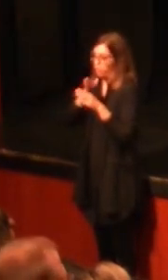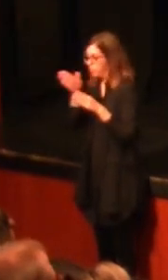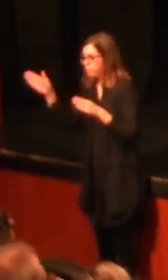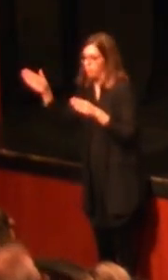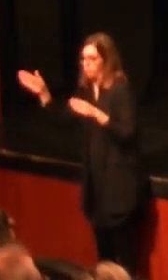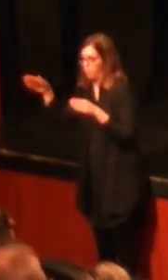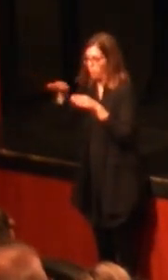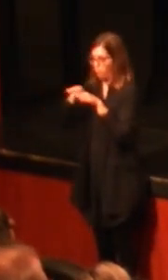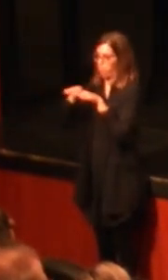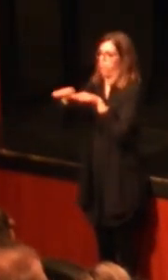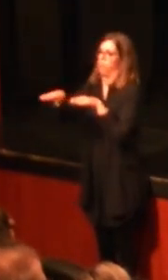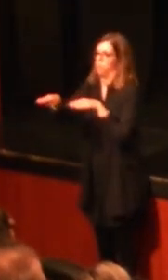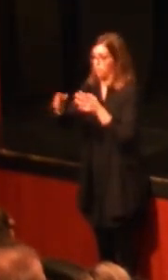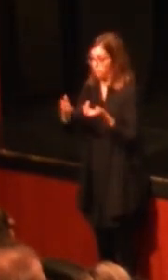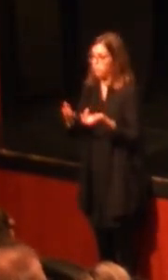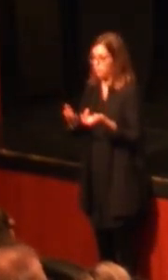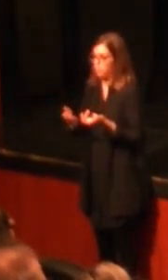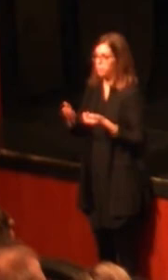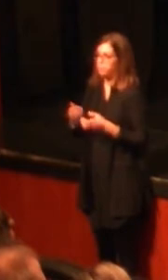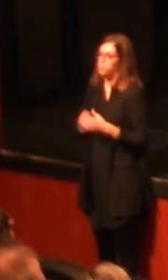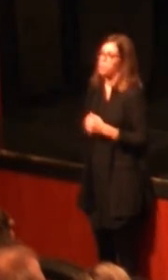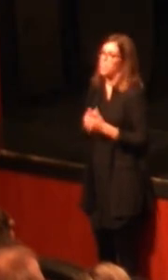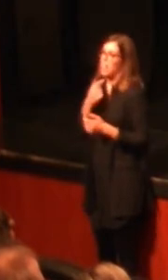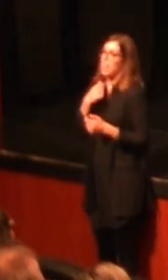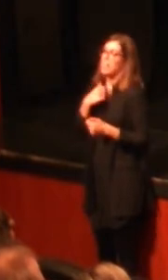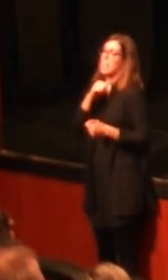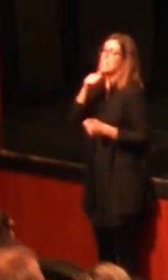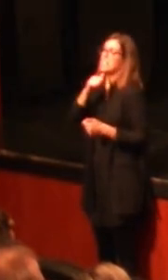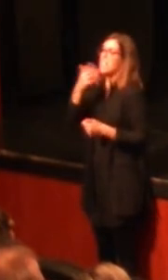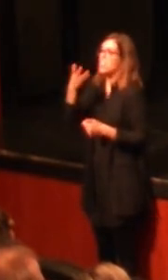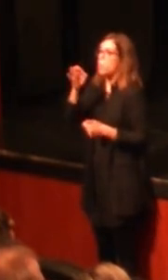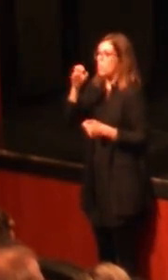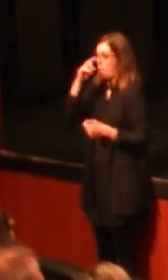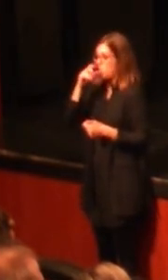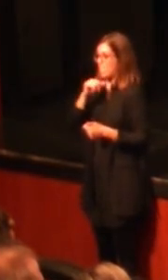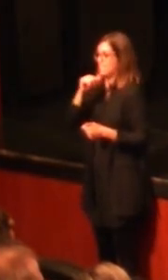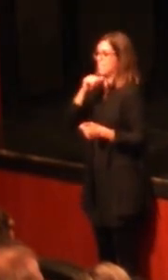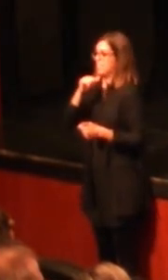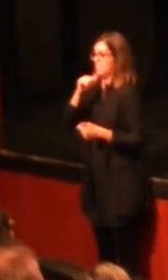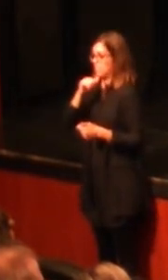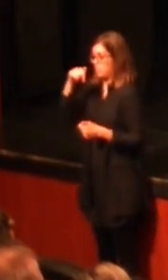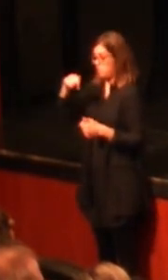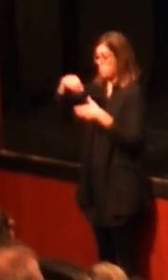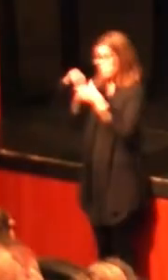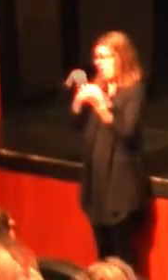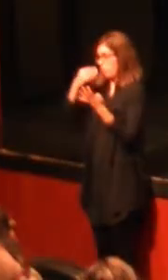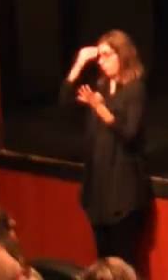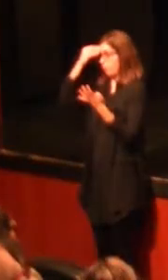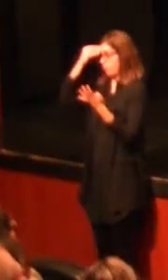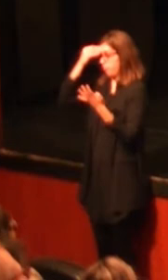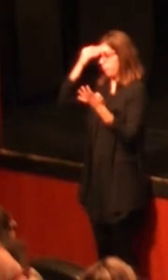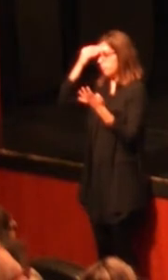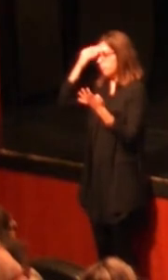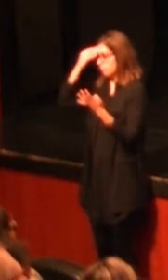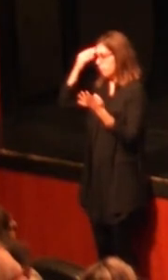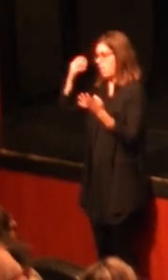d'Espronis, des del primer dia de fa quasi 50 anys, tothom sabria dir el que fa Espronis. La primera